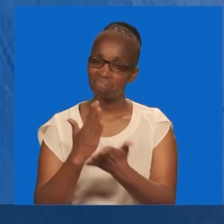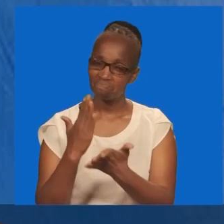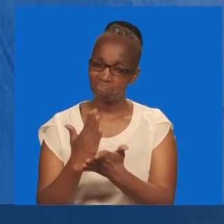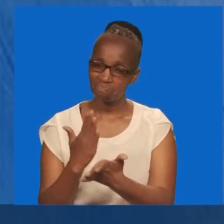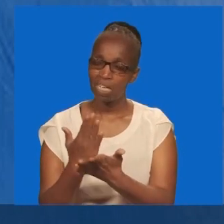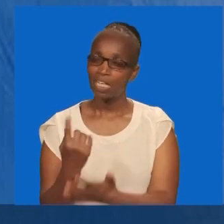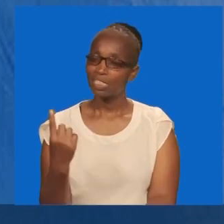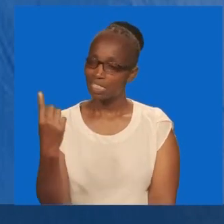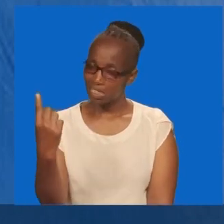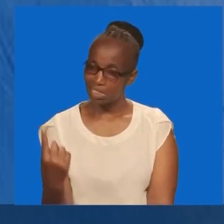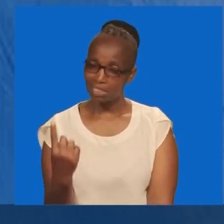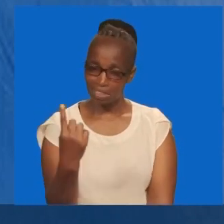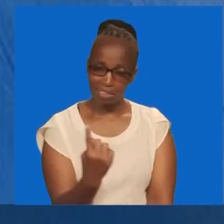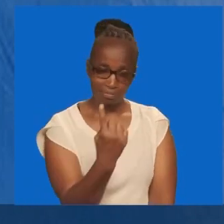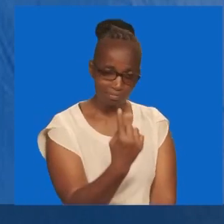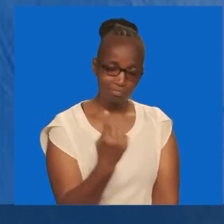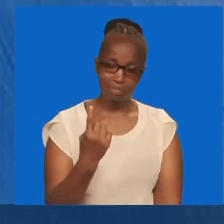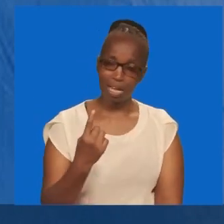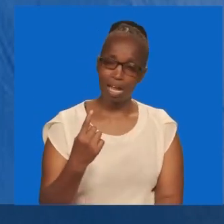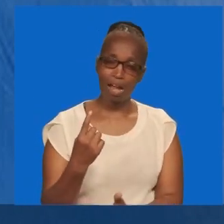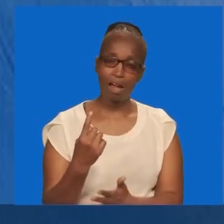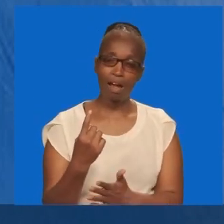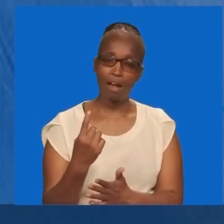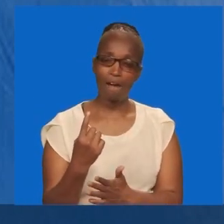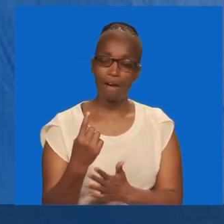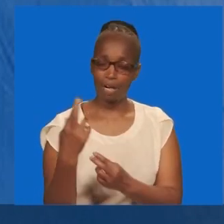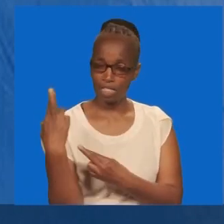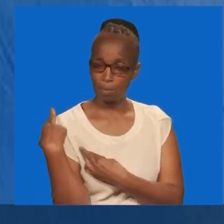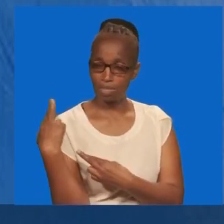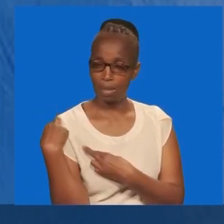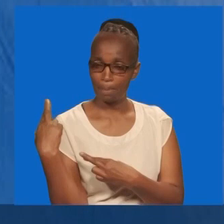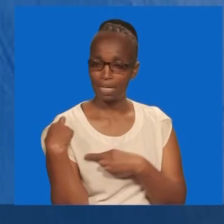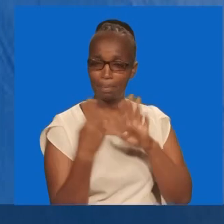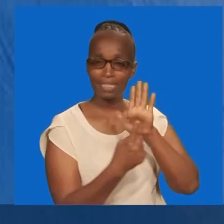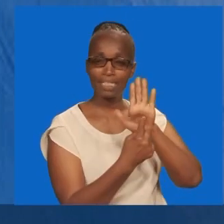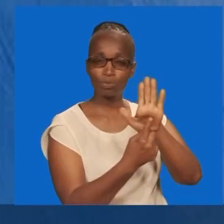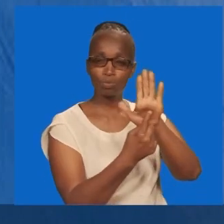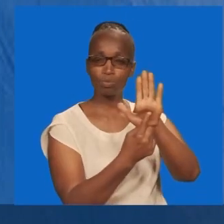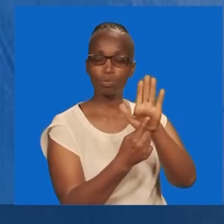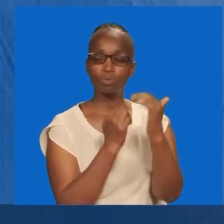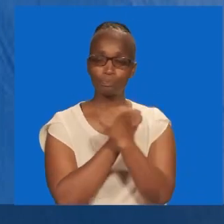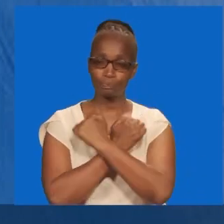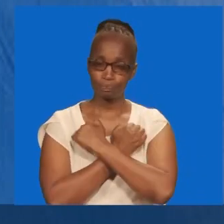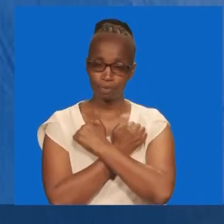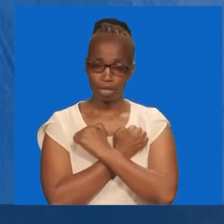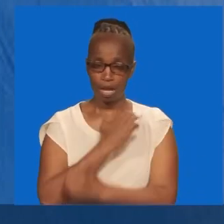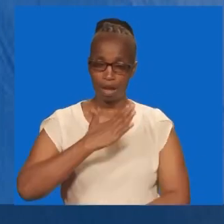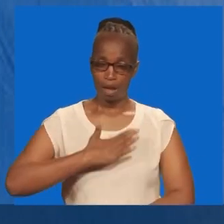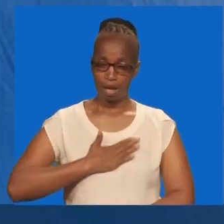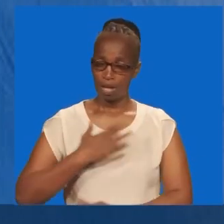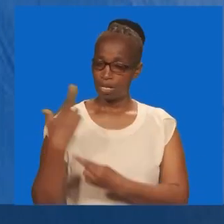It's our responsibility to show love. Ni jukumu langu mimi kama